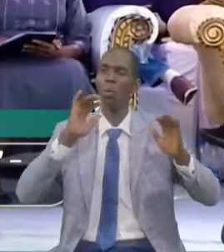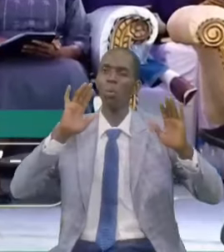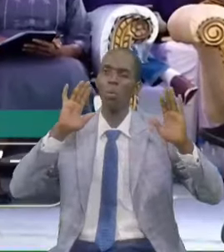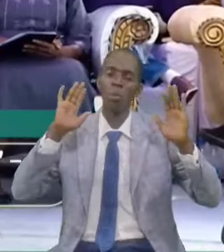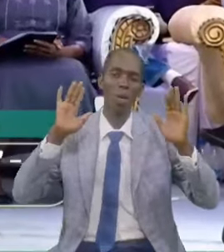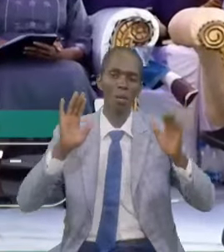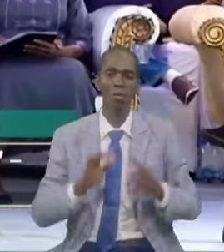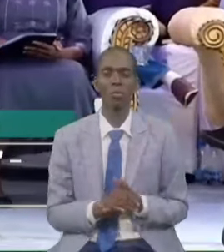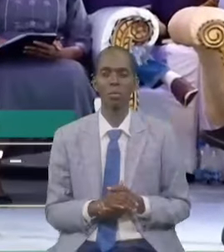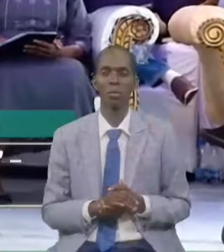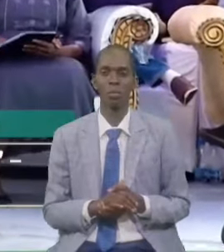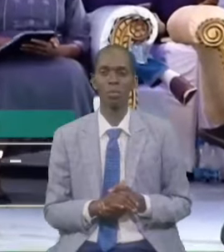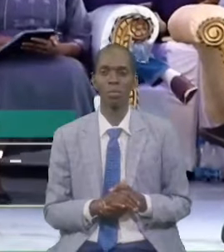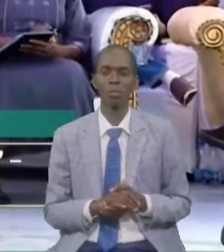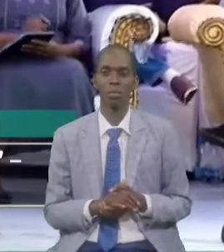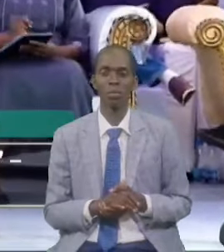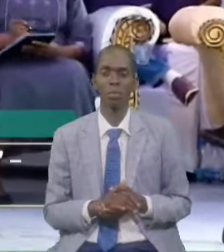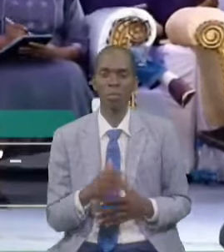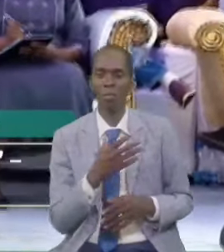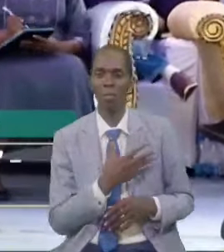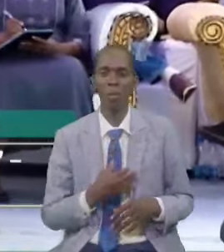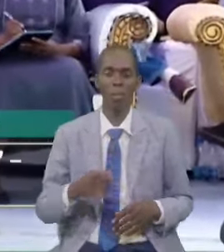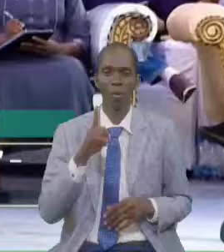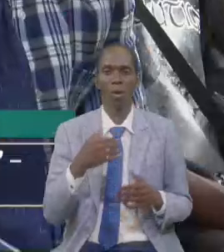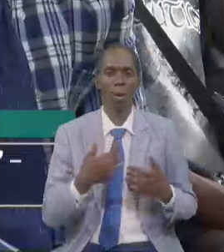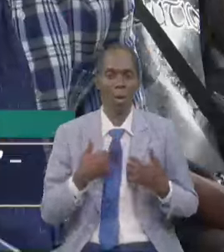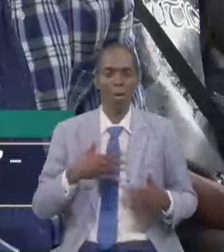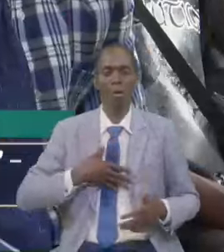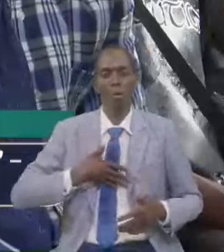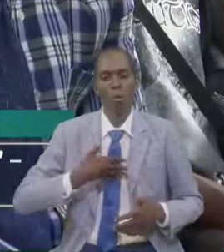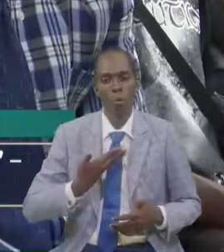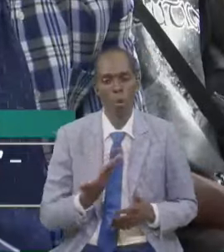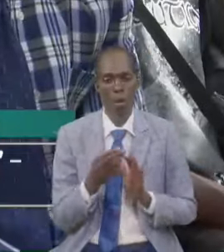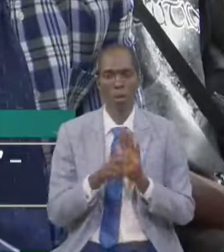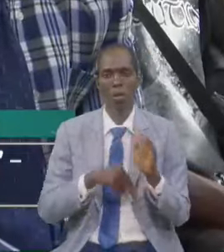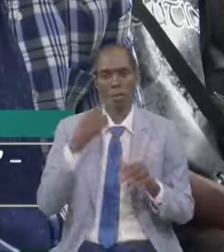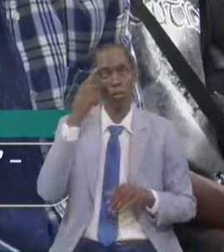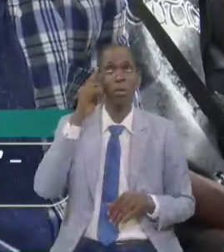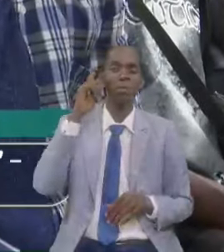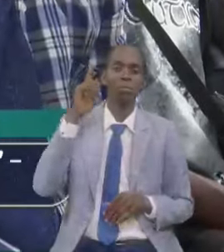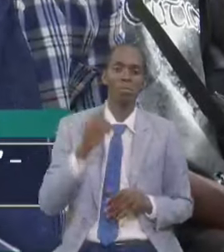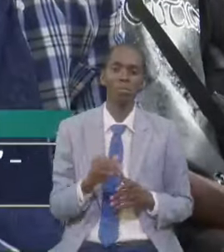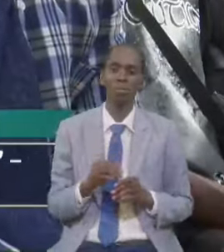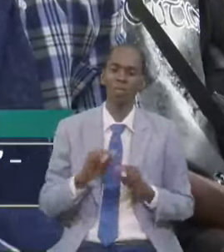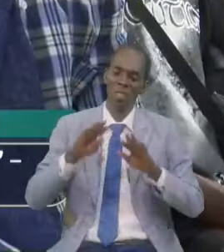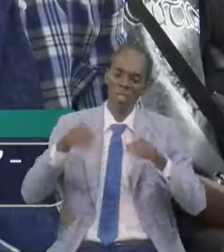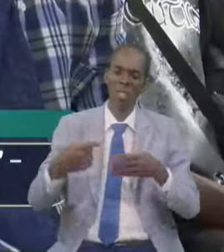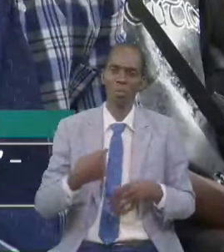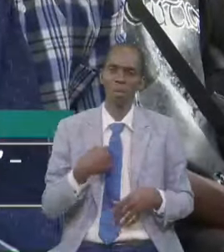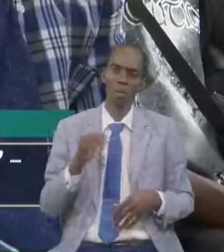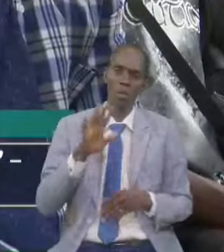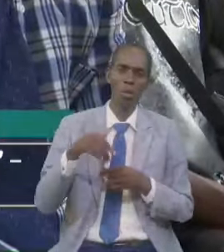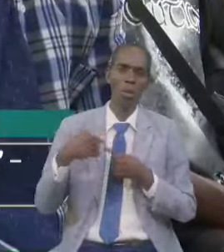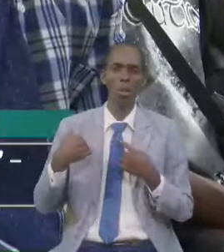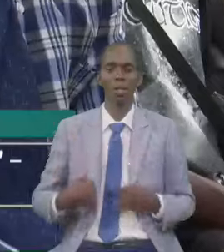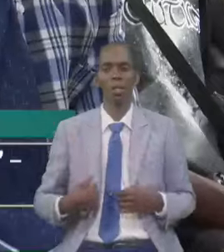karyam aashrayame. And you have willingness for him. అందుకోసం మీకు ఇష్టం ఉందా? గివ్ మీ యువర్ హార్ట్. నా హృదయం, మీ హృదయం నాకు ఇవ్వండి. హార్ట్,